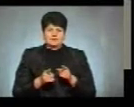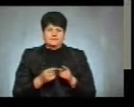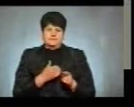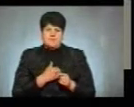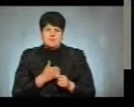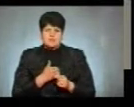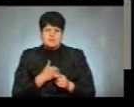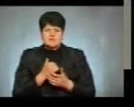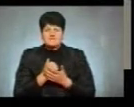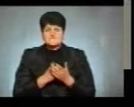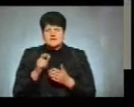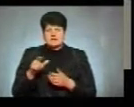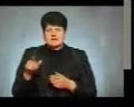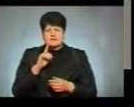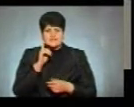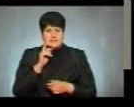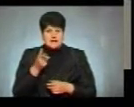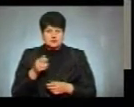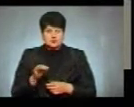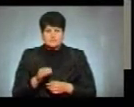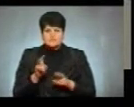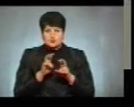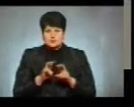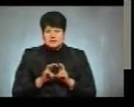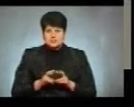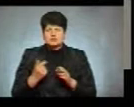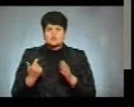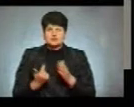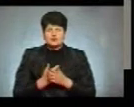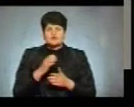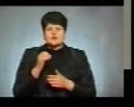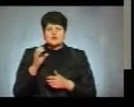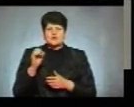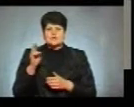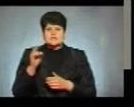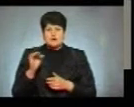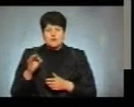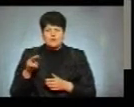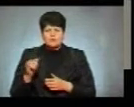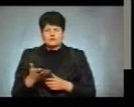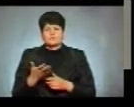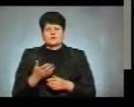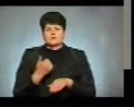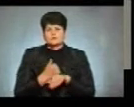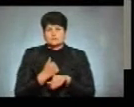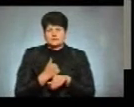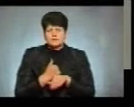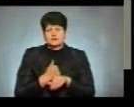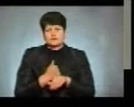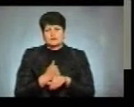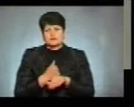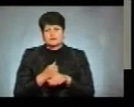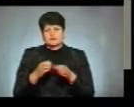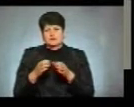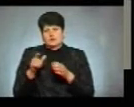претендента в кандидати Зеленського. За дослідженнями, знову ж таки, соціологів, якірним електоратом Зеленського